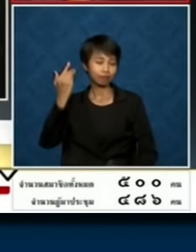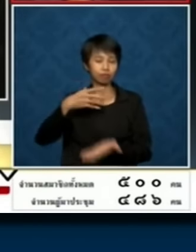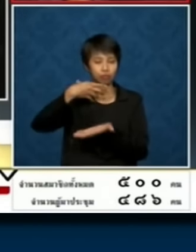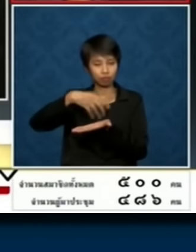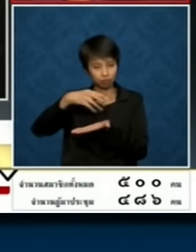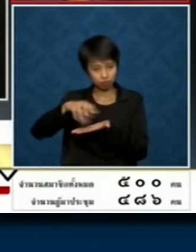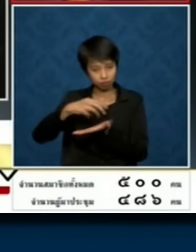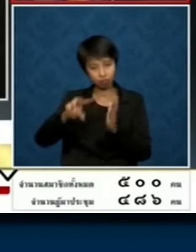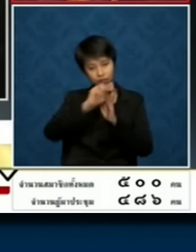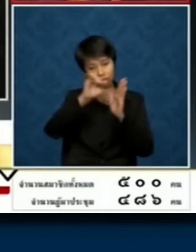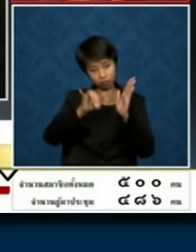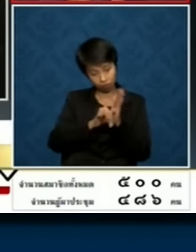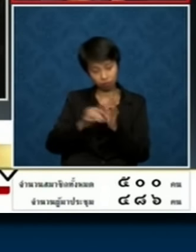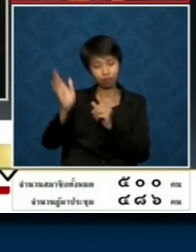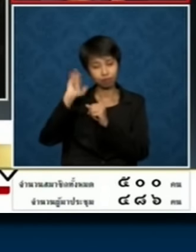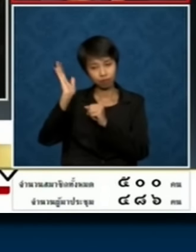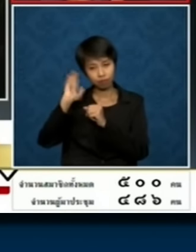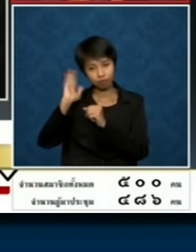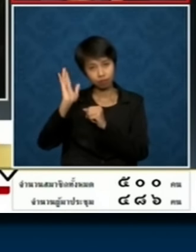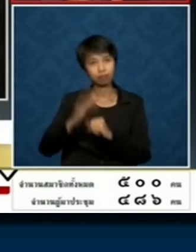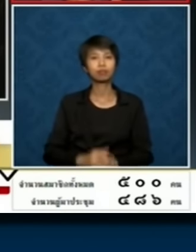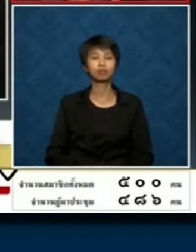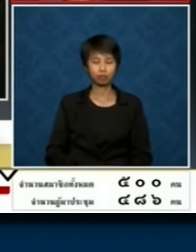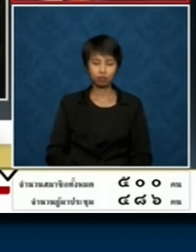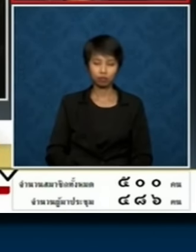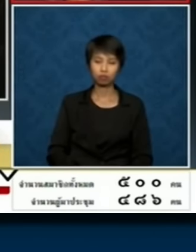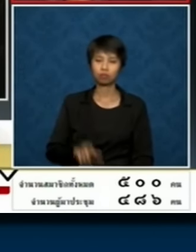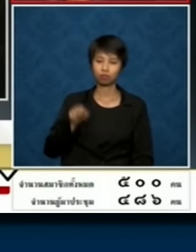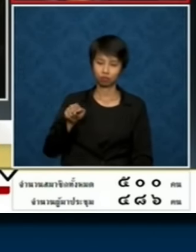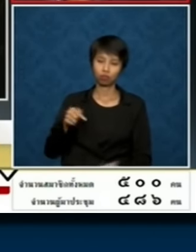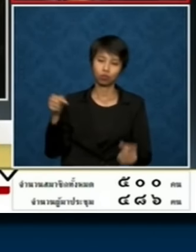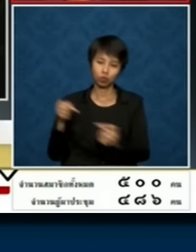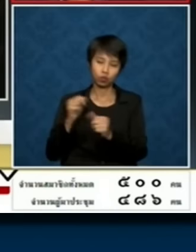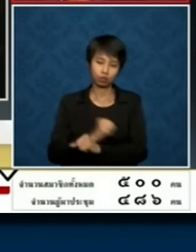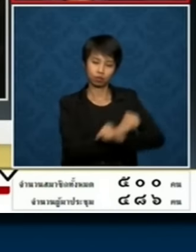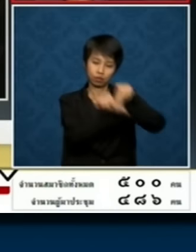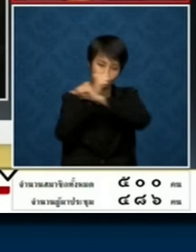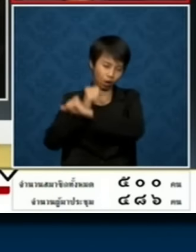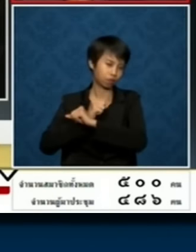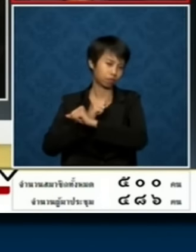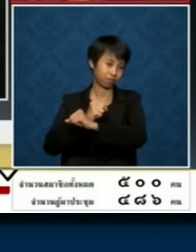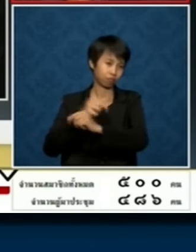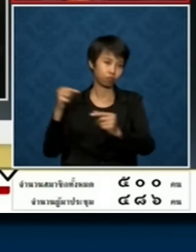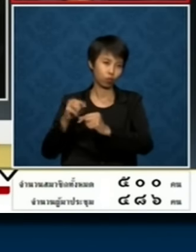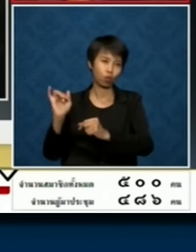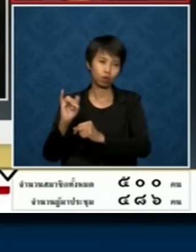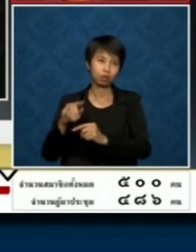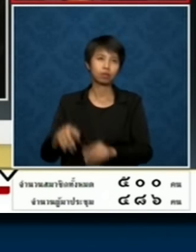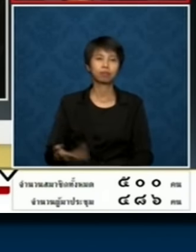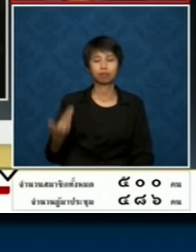อายกรรมไซเบอร์ให้ลอยนวลและขยายตัวออกไปสร้างความเสียหายต่อประชาชนซ้ำซากรายวันสูญเสียทั้งทรัพย์สินและ